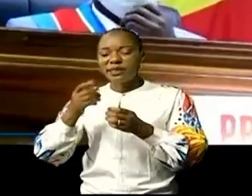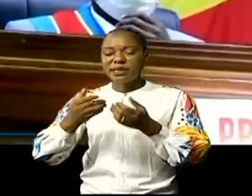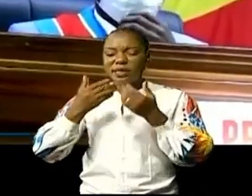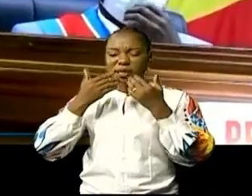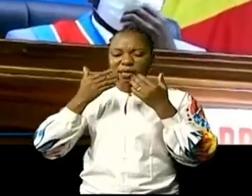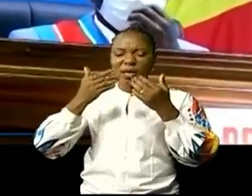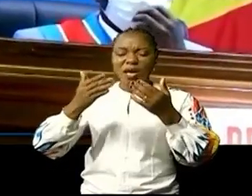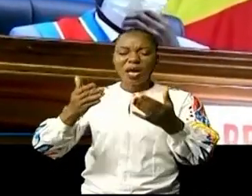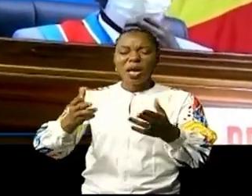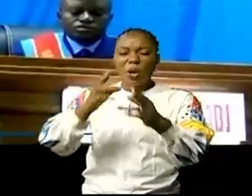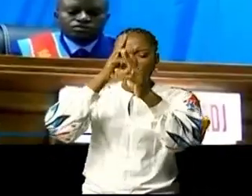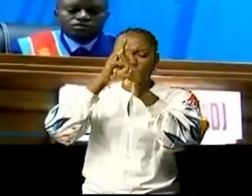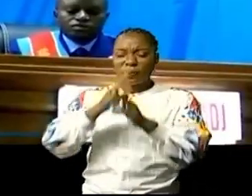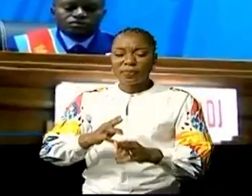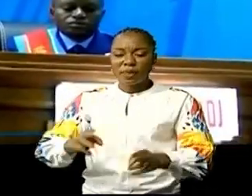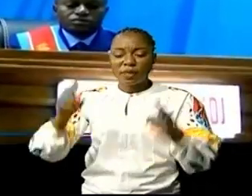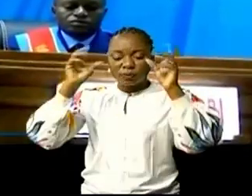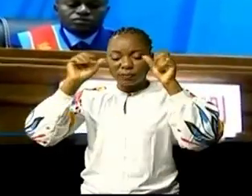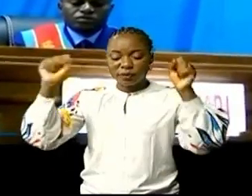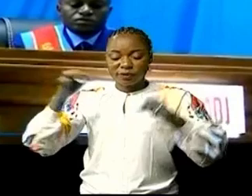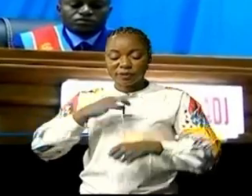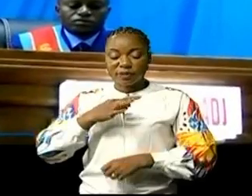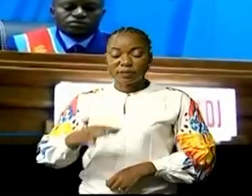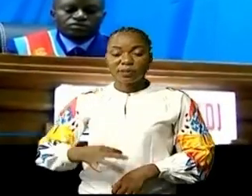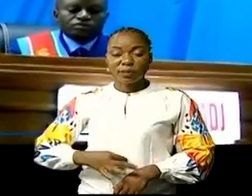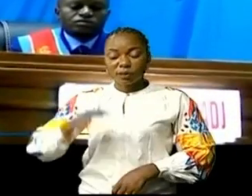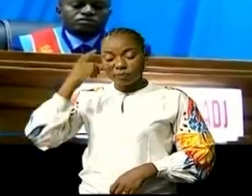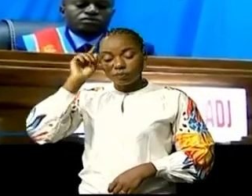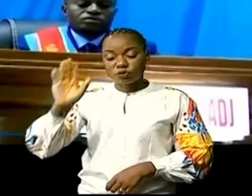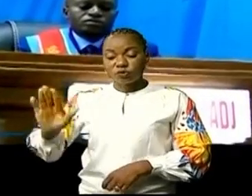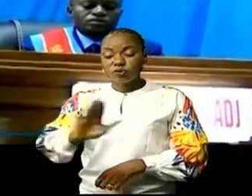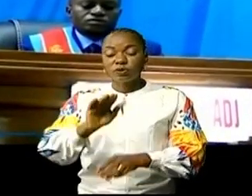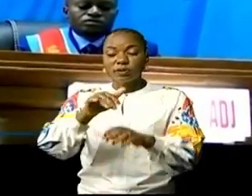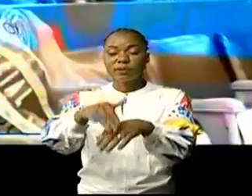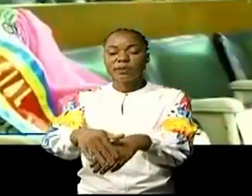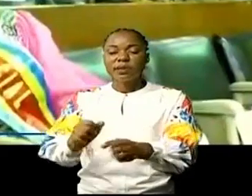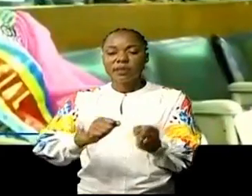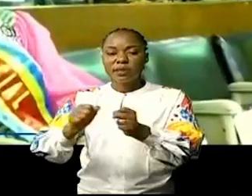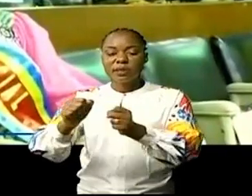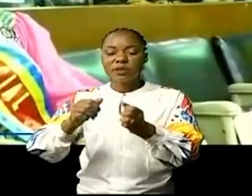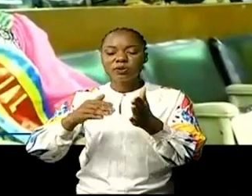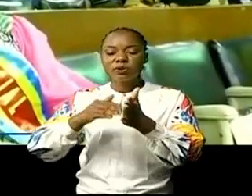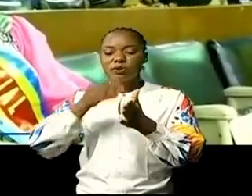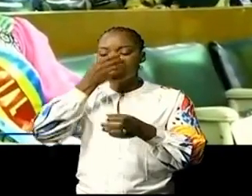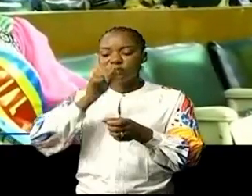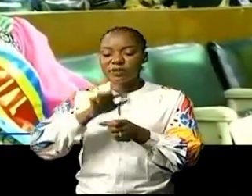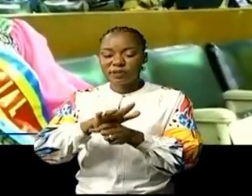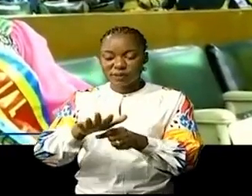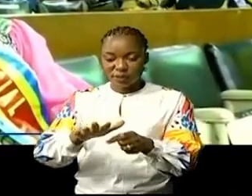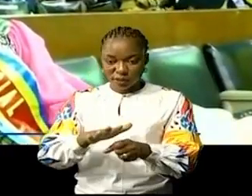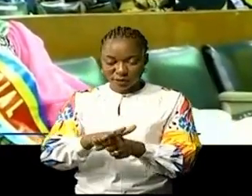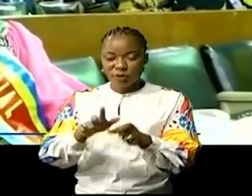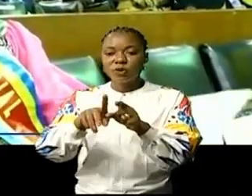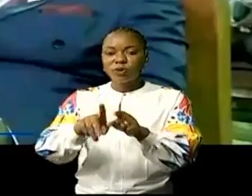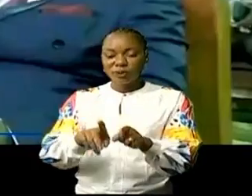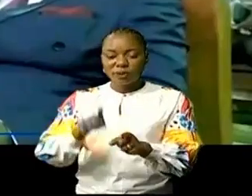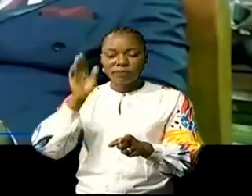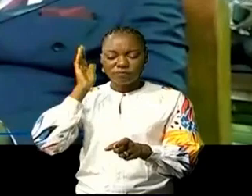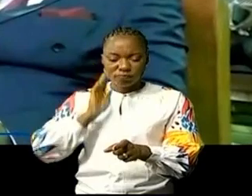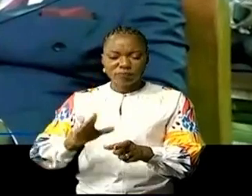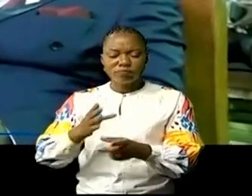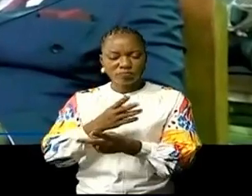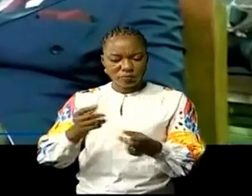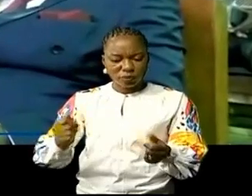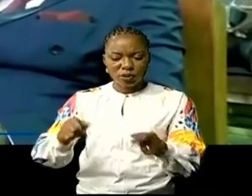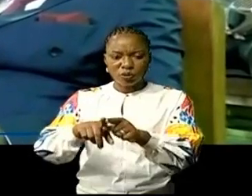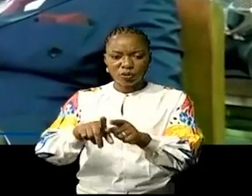vibrant hommage au chef de l'État, Félix-Antoine Tshisekedi, pour son implication dans la lutte contre le Covid-19. Lutte qui a abouti à un bon résultat avec